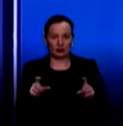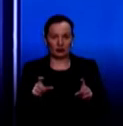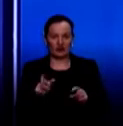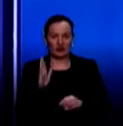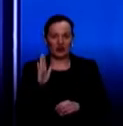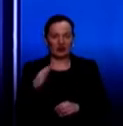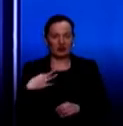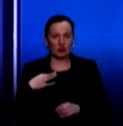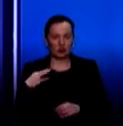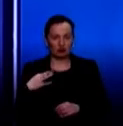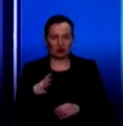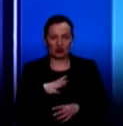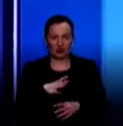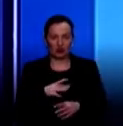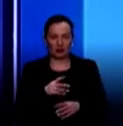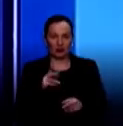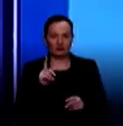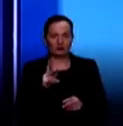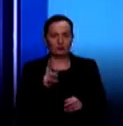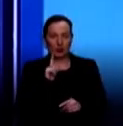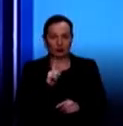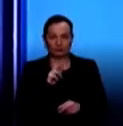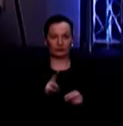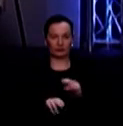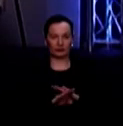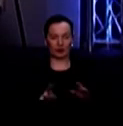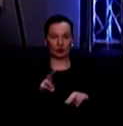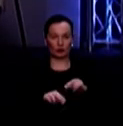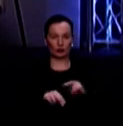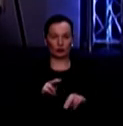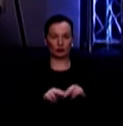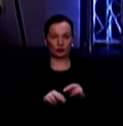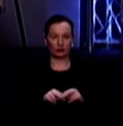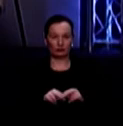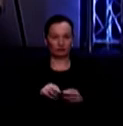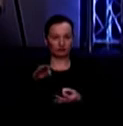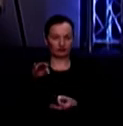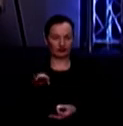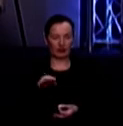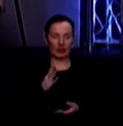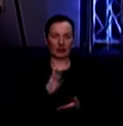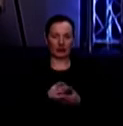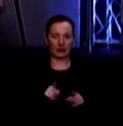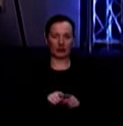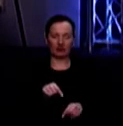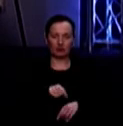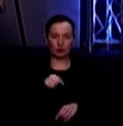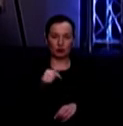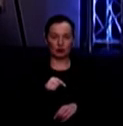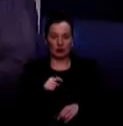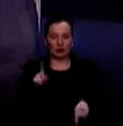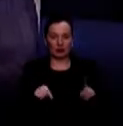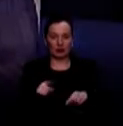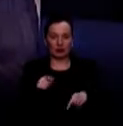в такому стані недобудов. І є таке все-таки відчуття, що може бути таке, що деякі об'єкти